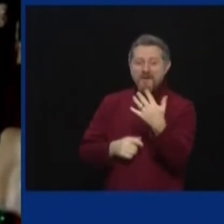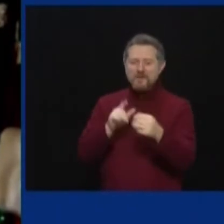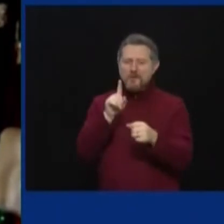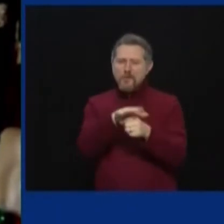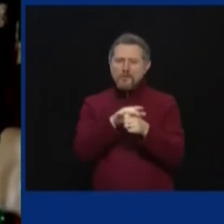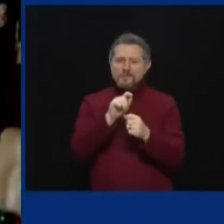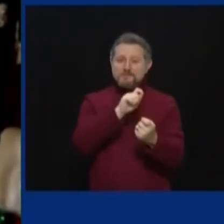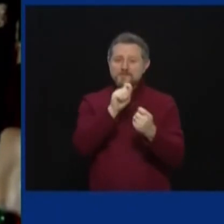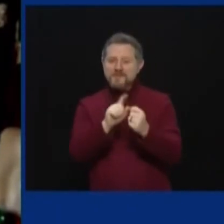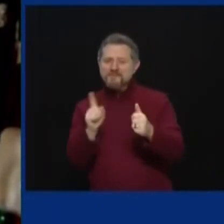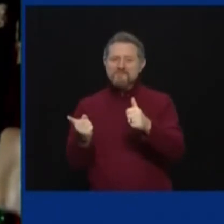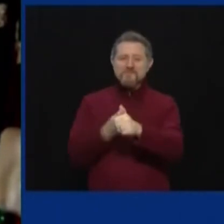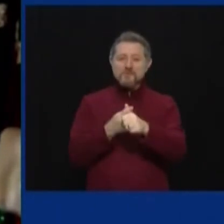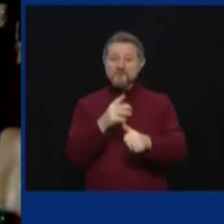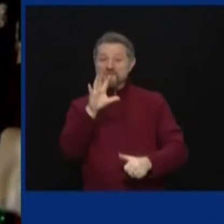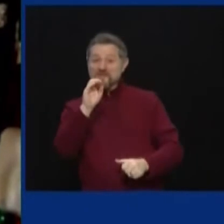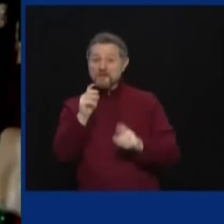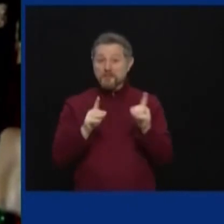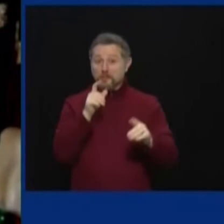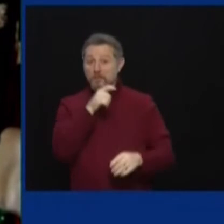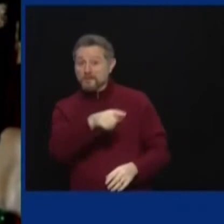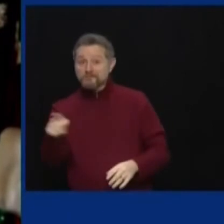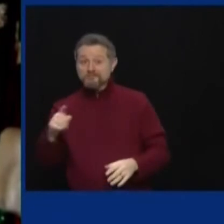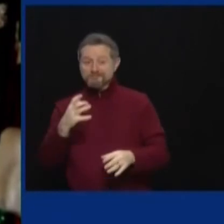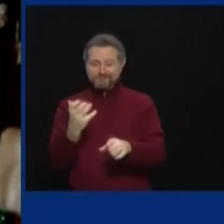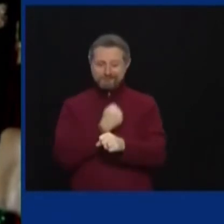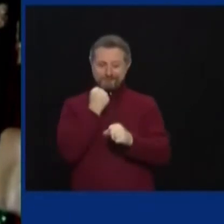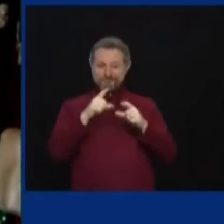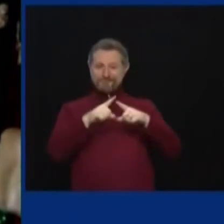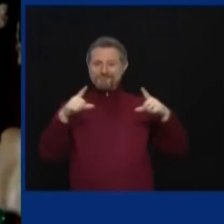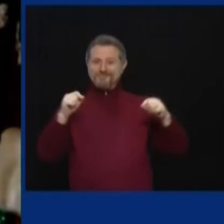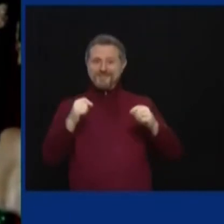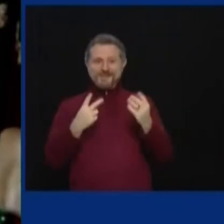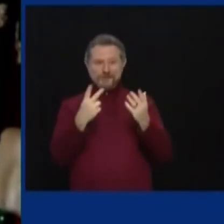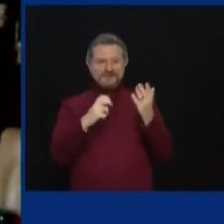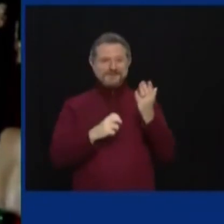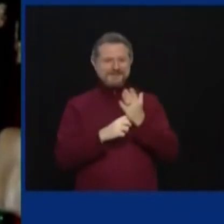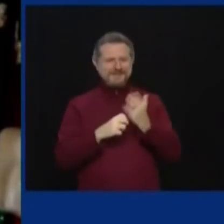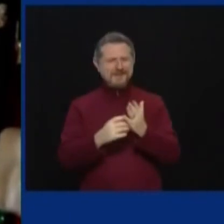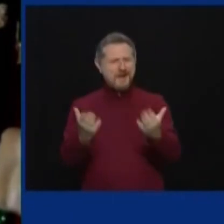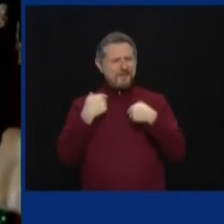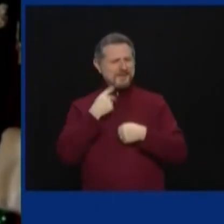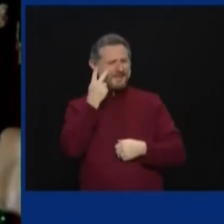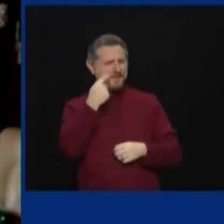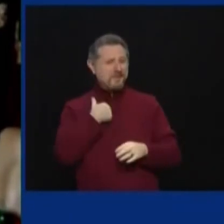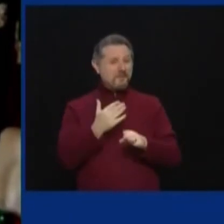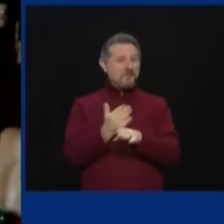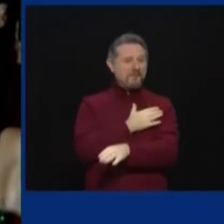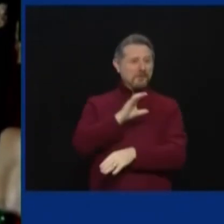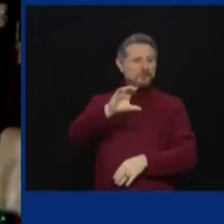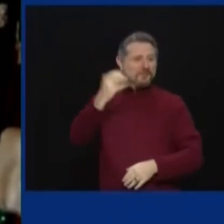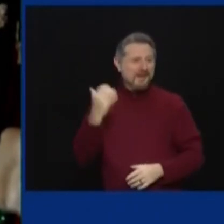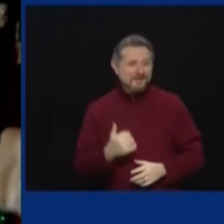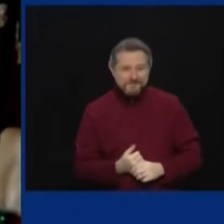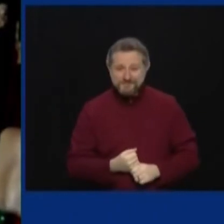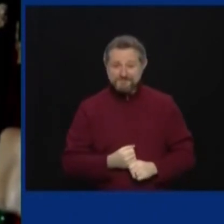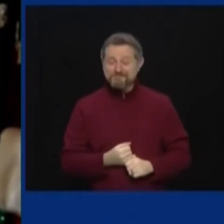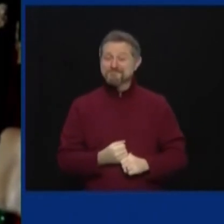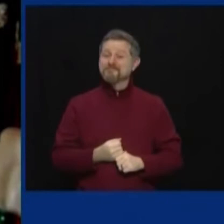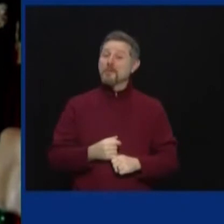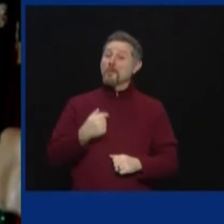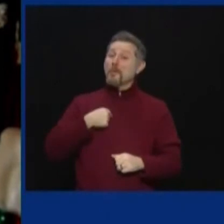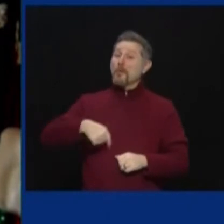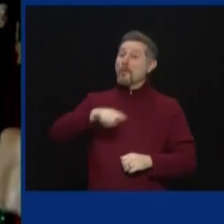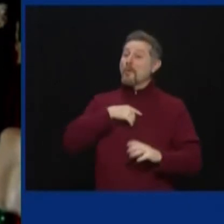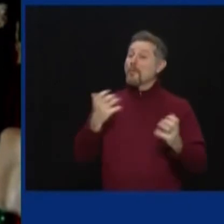士可获得免费的火箭女郎的门票。5个站点包括克斯公共图书馆、布鲁克林基